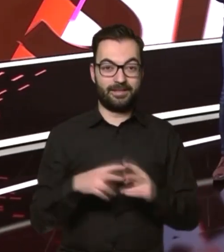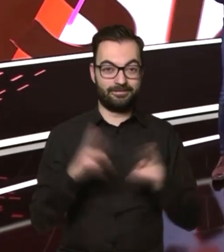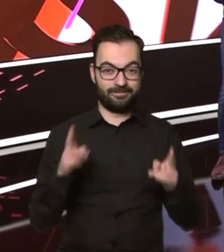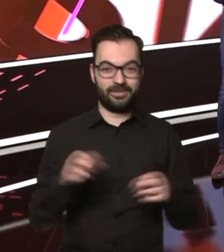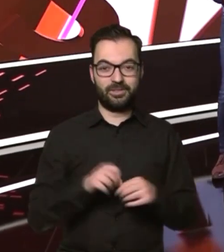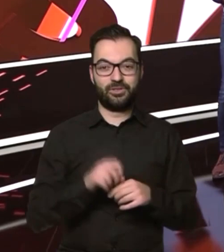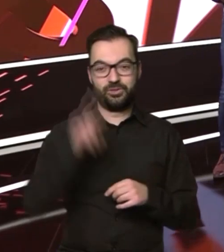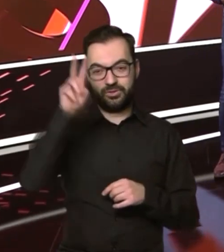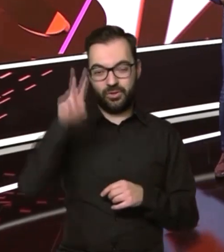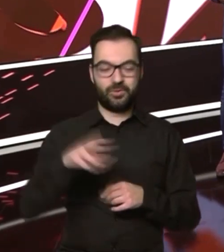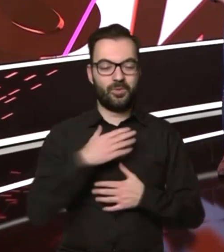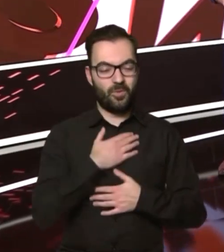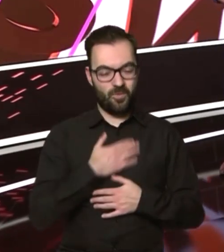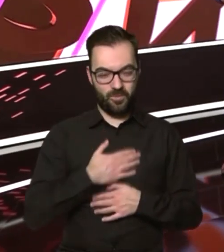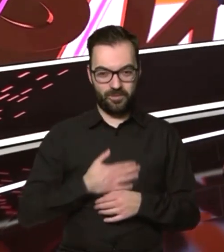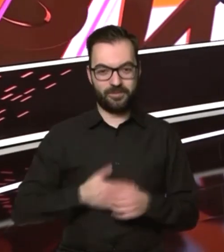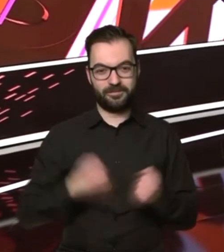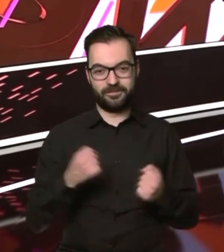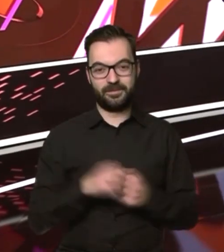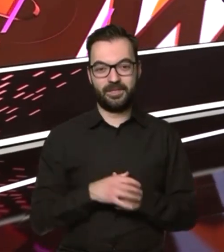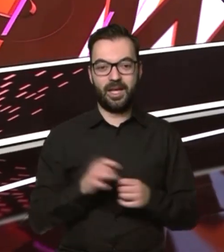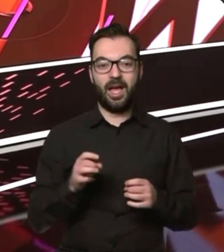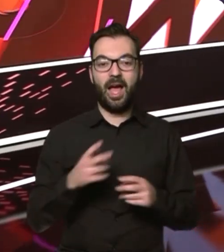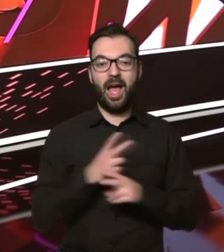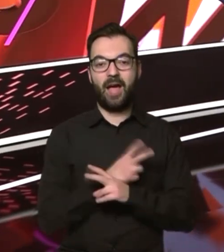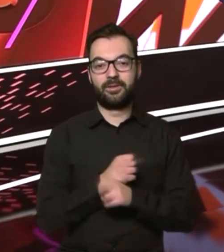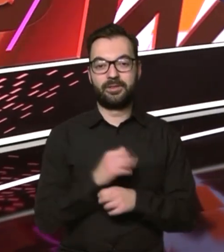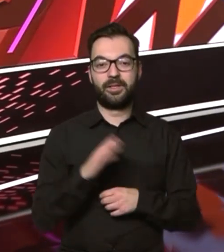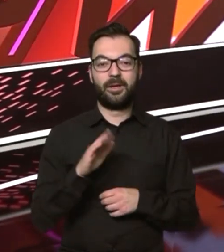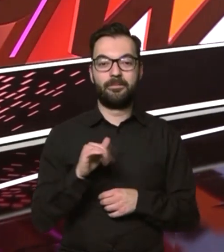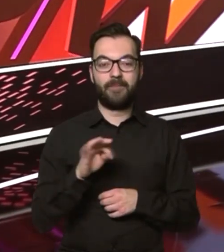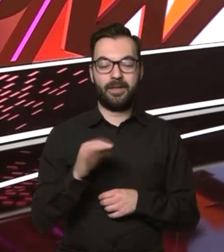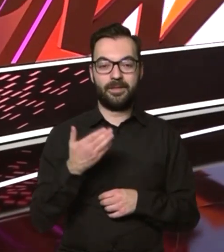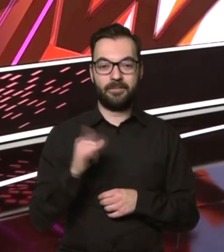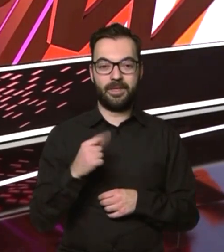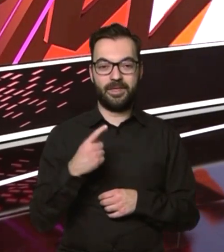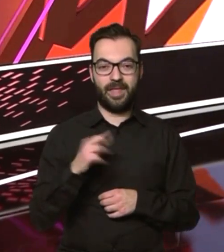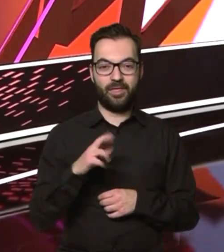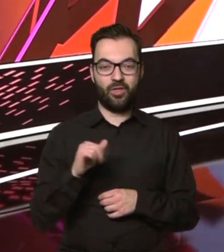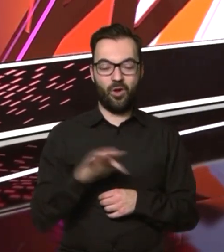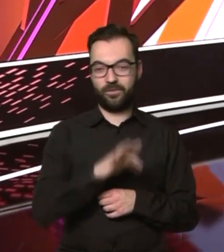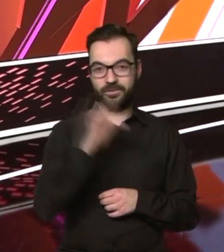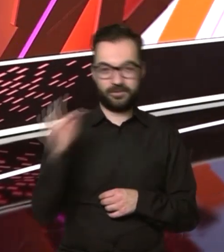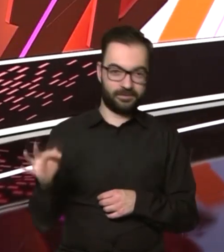skoczkowie naprawdę lubią najbardziej. W austriackim Bad Mitterndorf rozpoczął